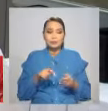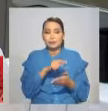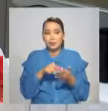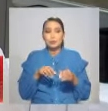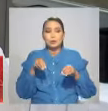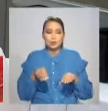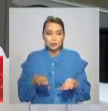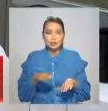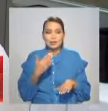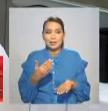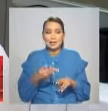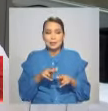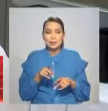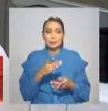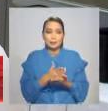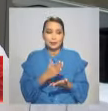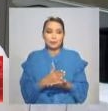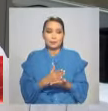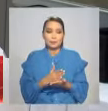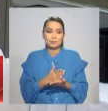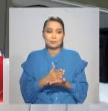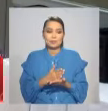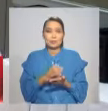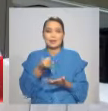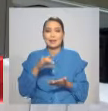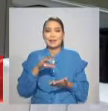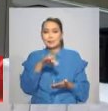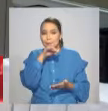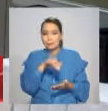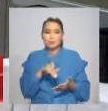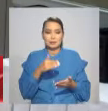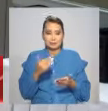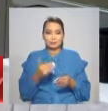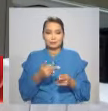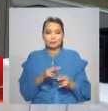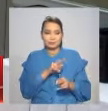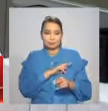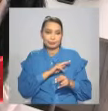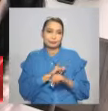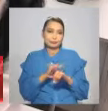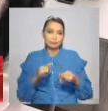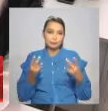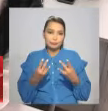вопросы именно оцифровки, автоматизации процессов в отраслях.